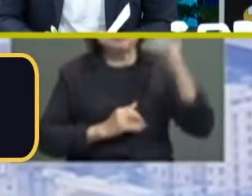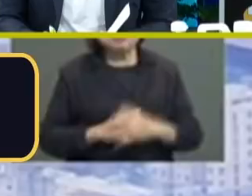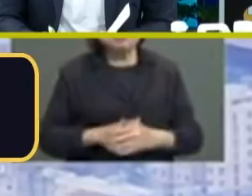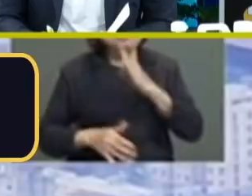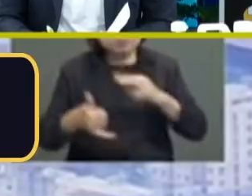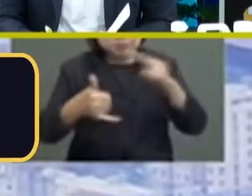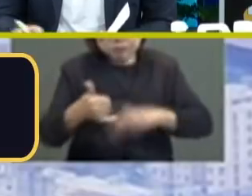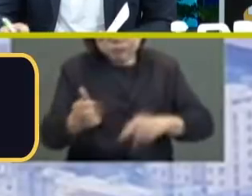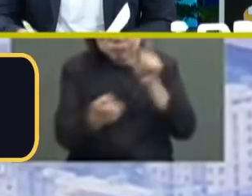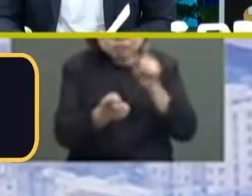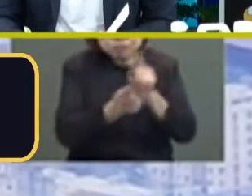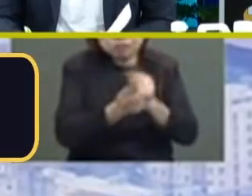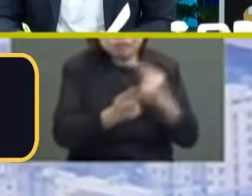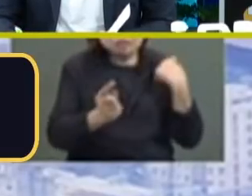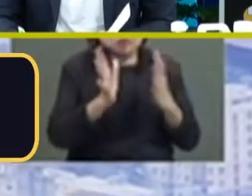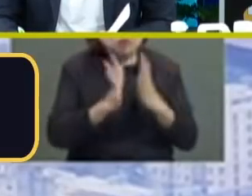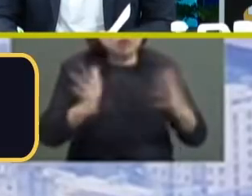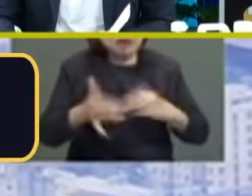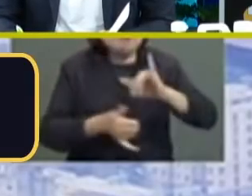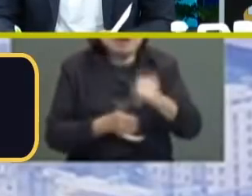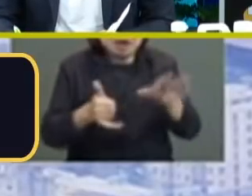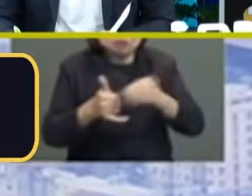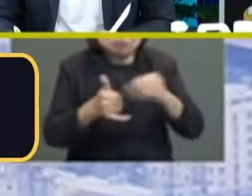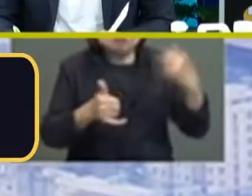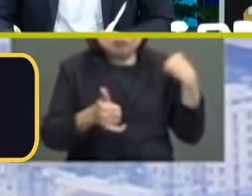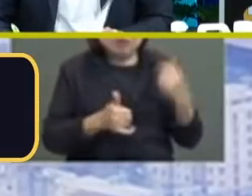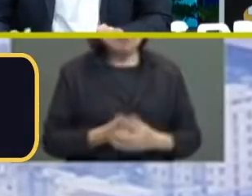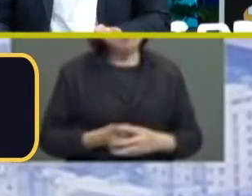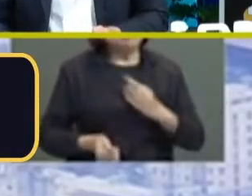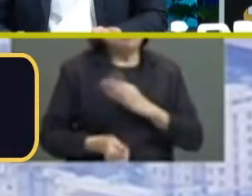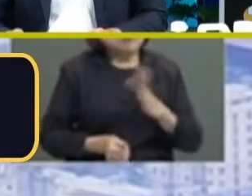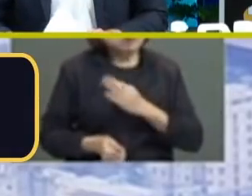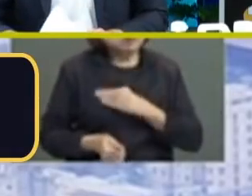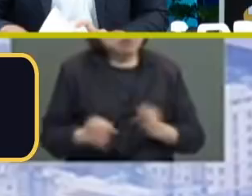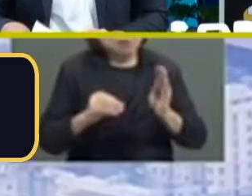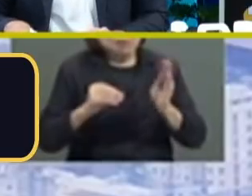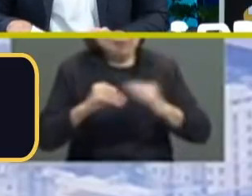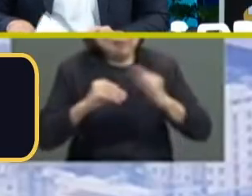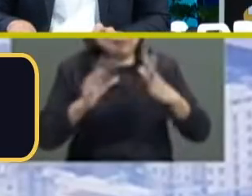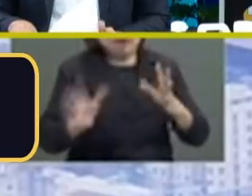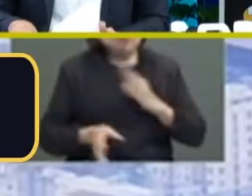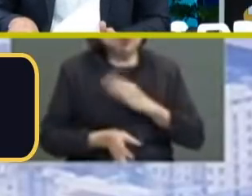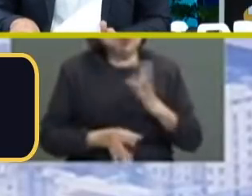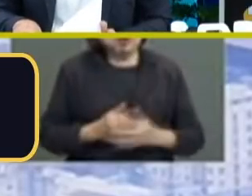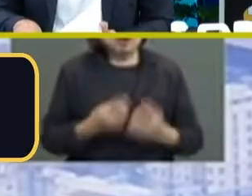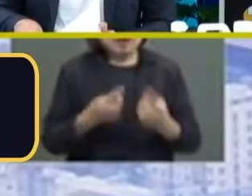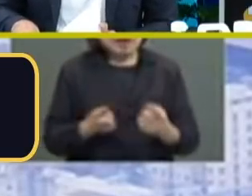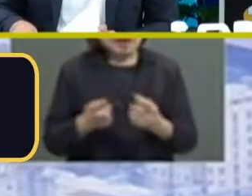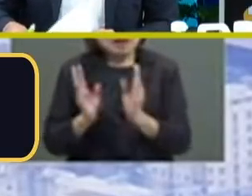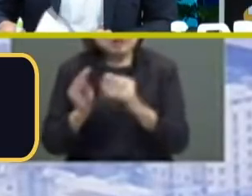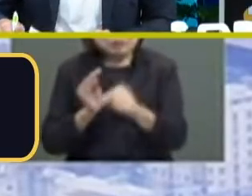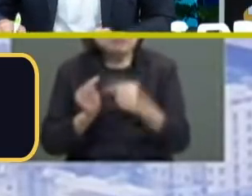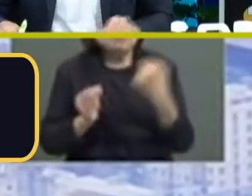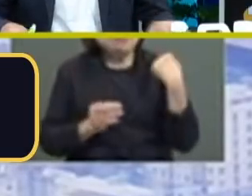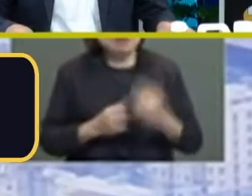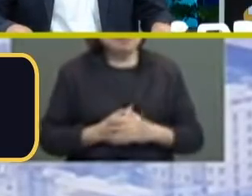ท้ายนะครับว่าตอนนี้เนี่ยคุณหมอเองเนี่ยก็กลัวแล้วก็ต้องป้องกันตนเองอยู่แล้วเพราะฉะนั้นเป็นไปไม่ได้ที่คุณหมอเนี่ยจะมาช่วยกันปกปิดข้อมูล